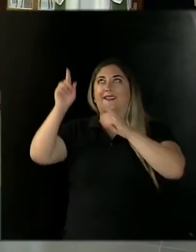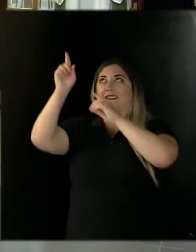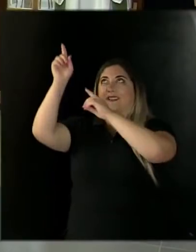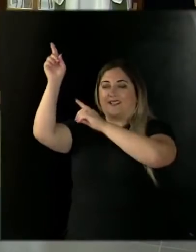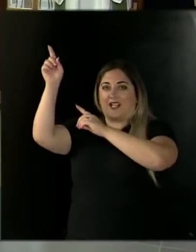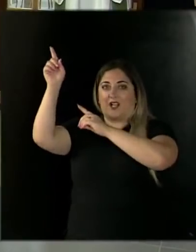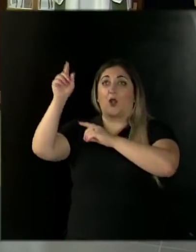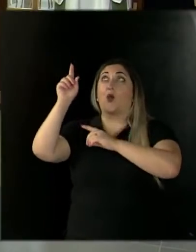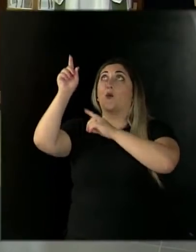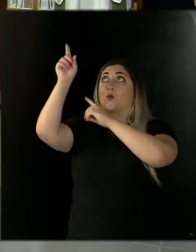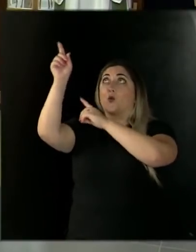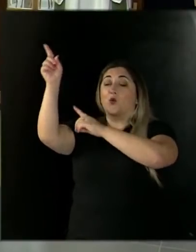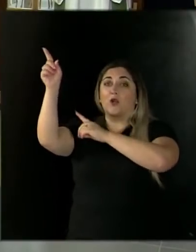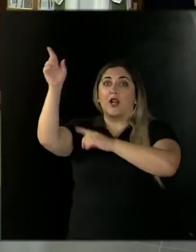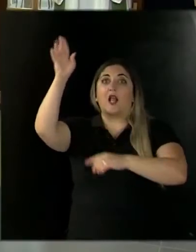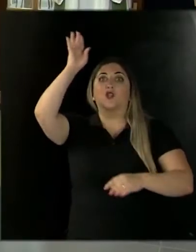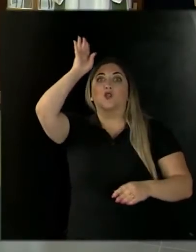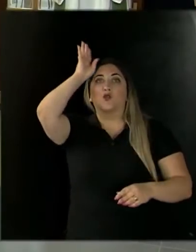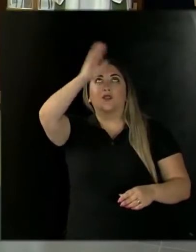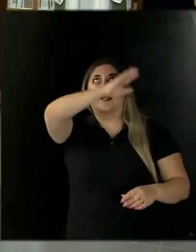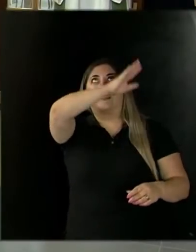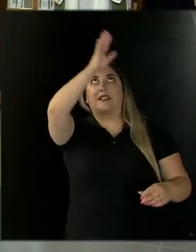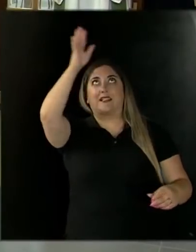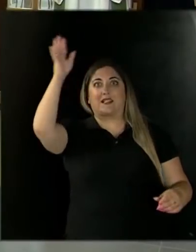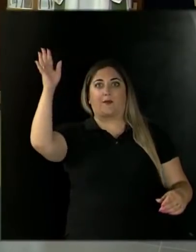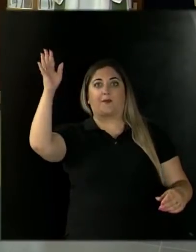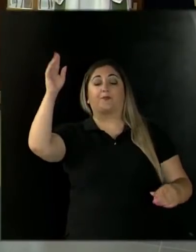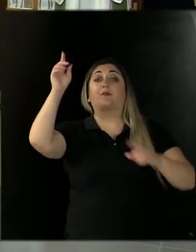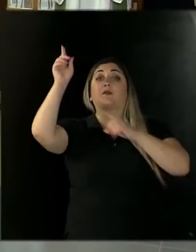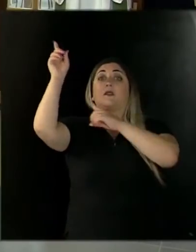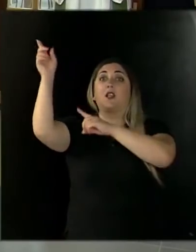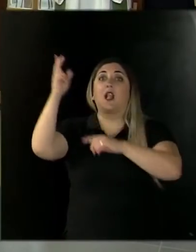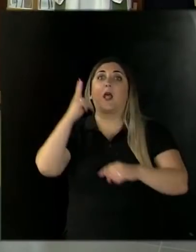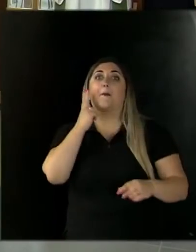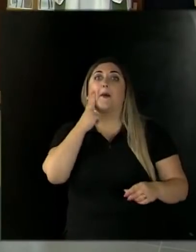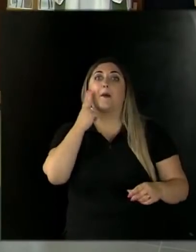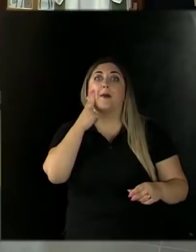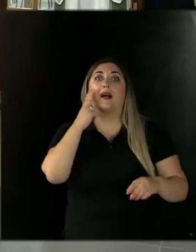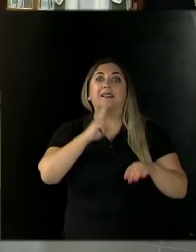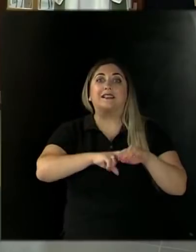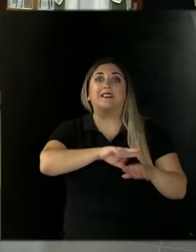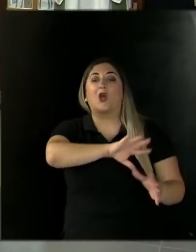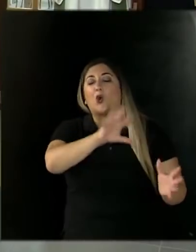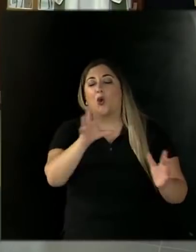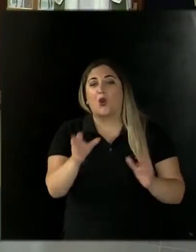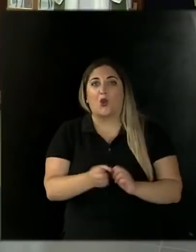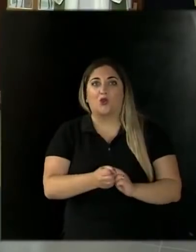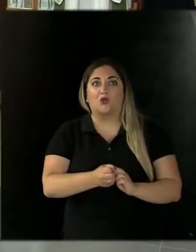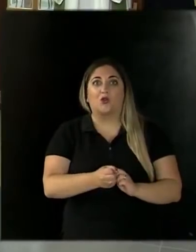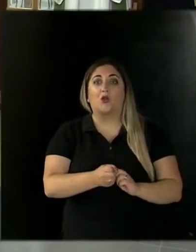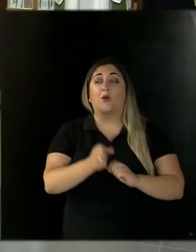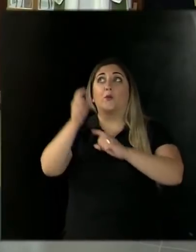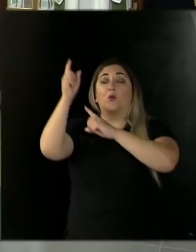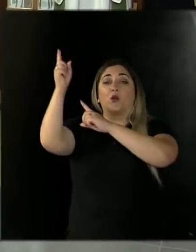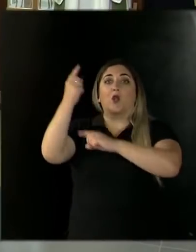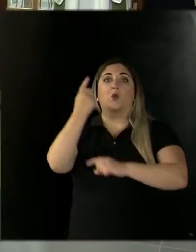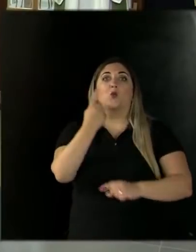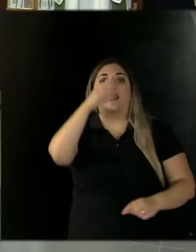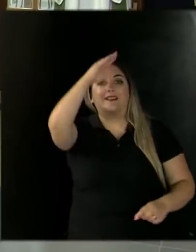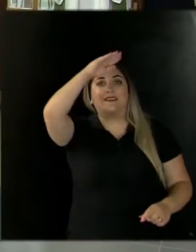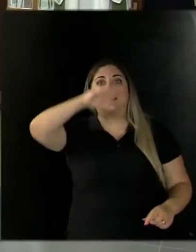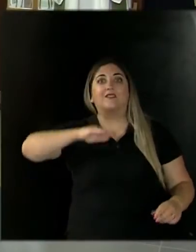għall-glorja kbira tiegħek. Mulej Alla Sultan tas-sema. Alla Missi li tista' kollox. Mulej